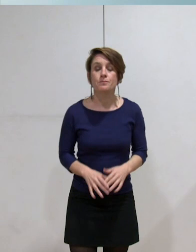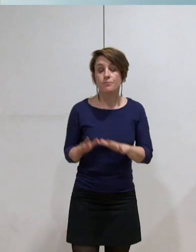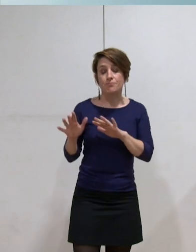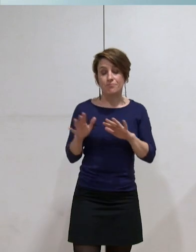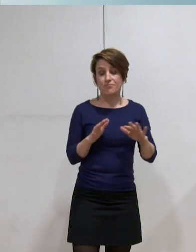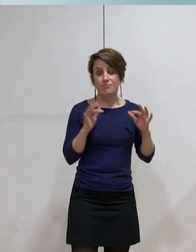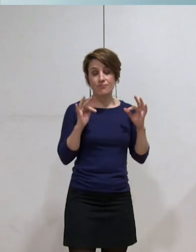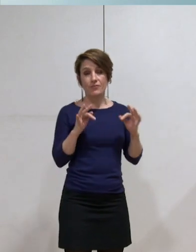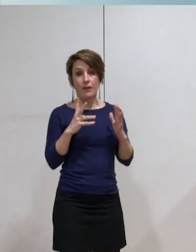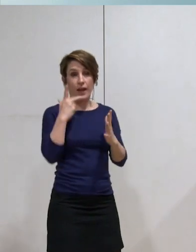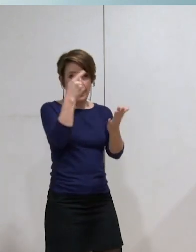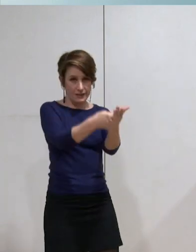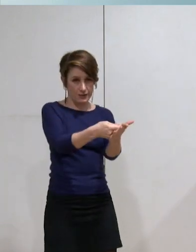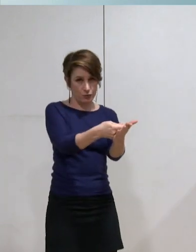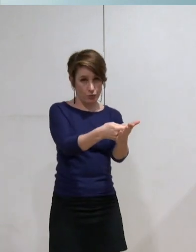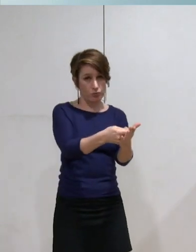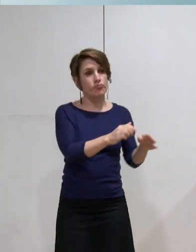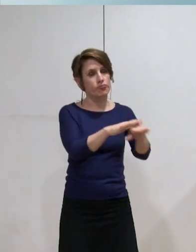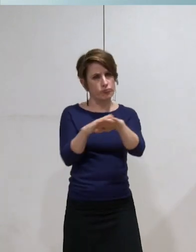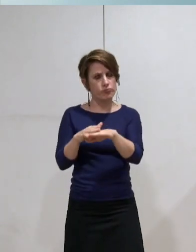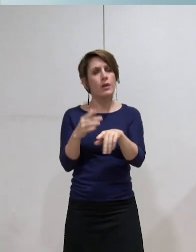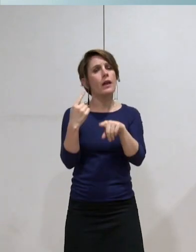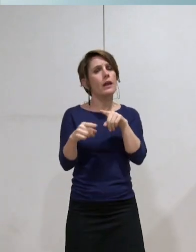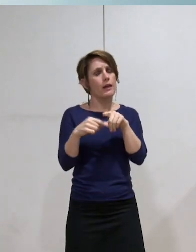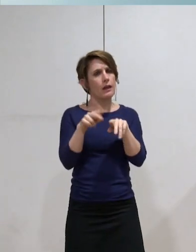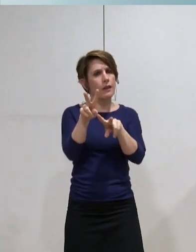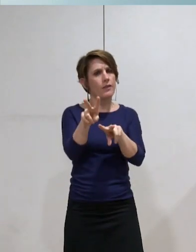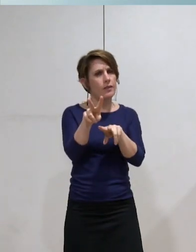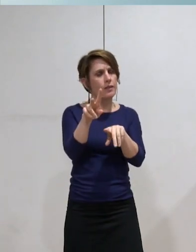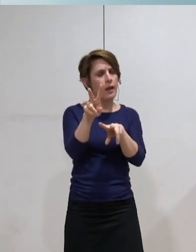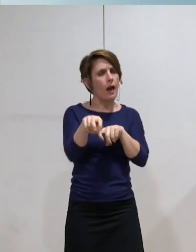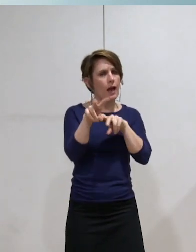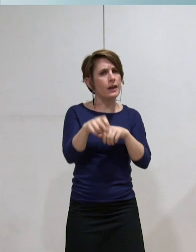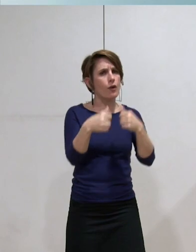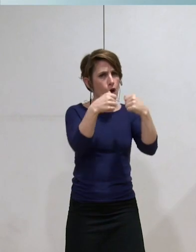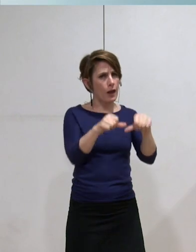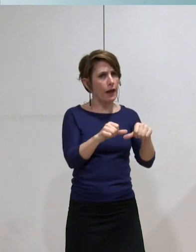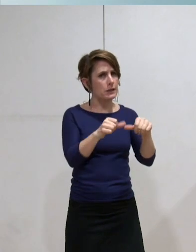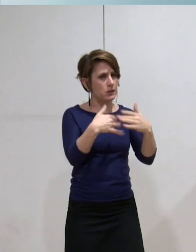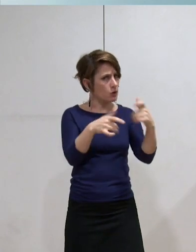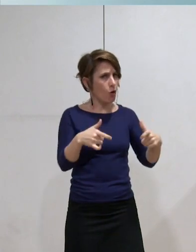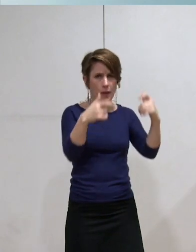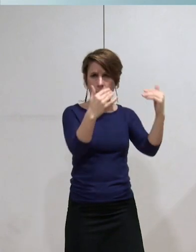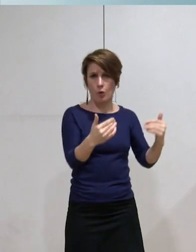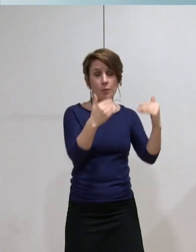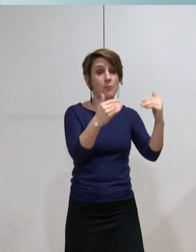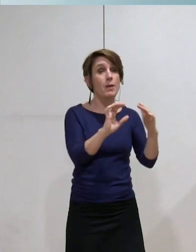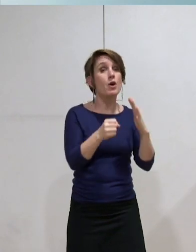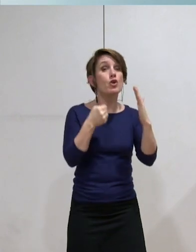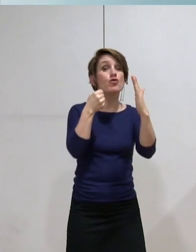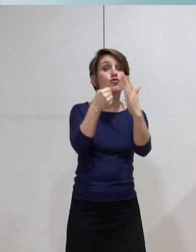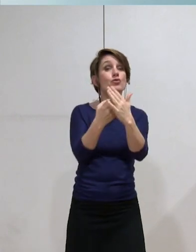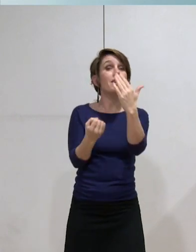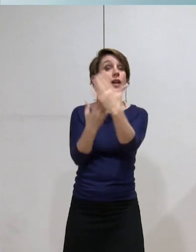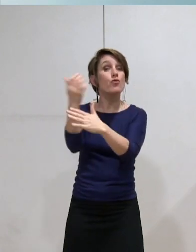effectivement que le Crédit Agricole va rester dans les murs jusqu'à la livraison de son nouveau